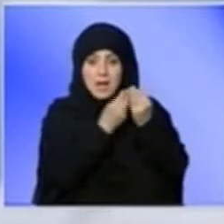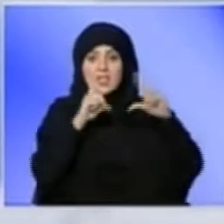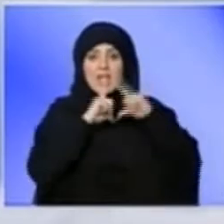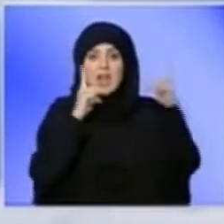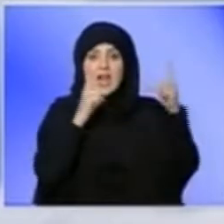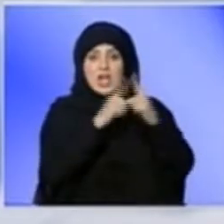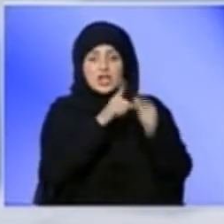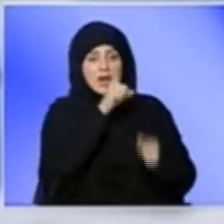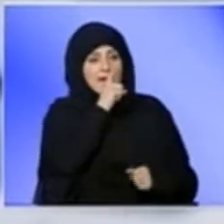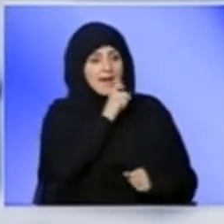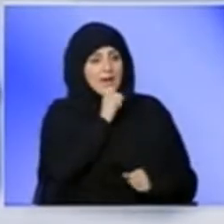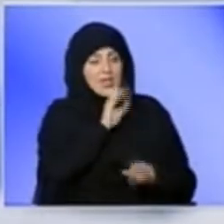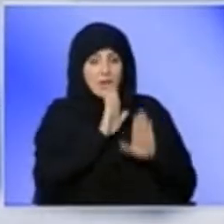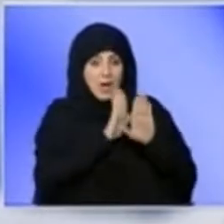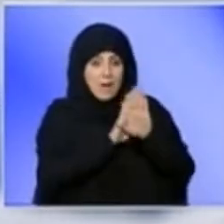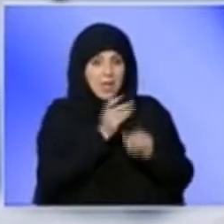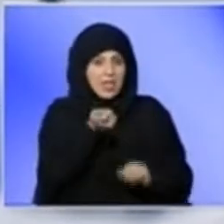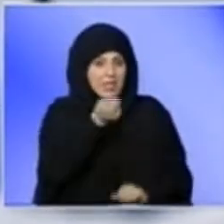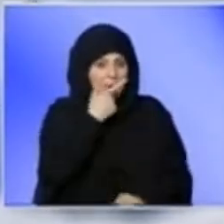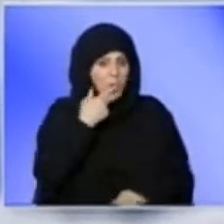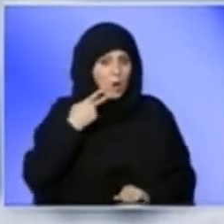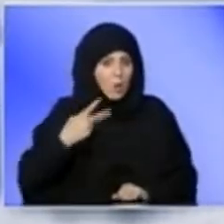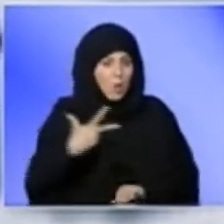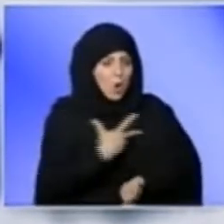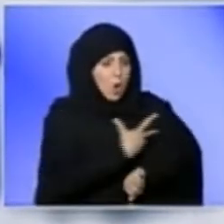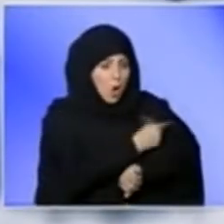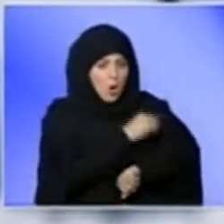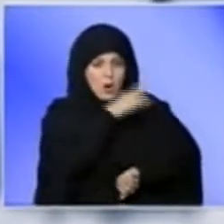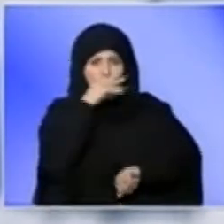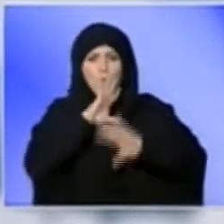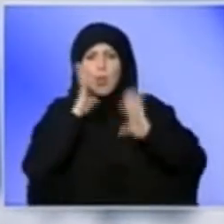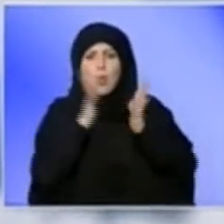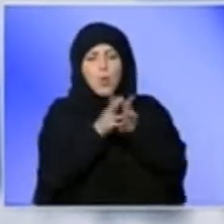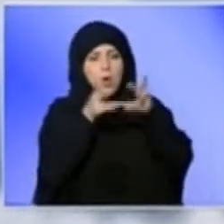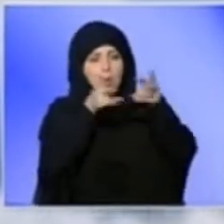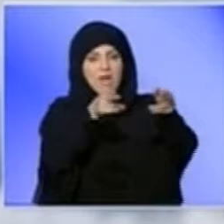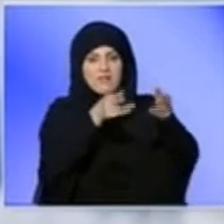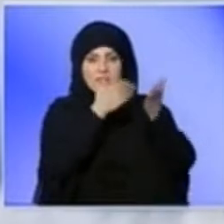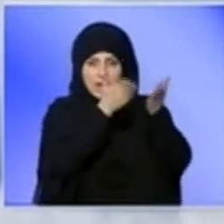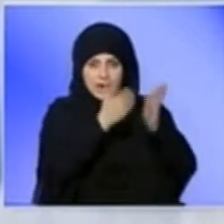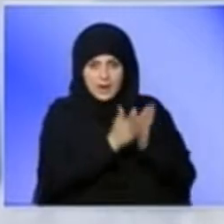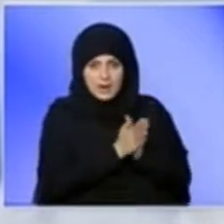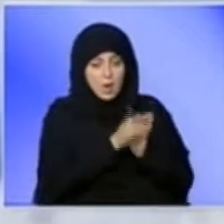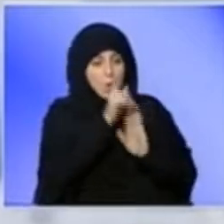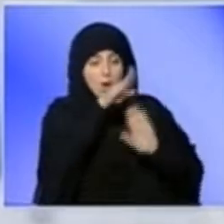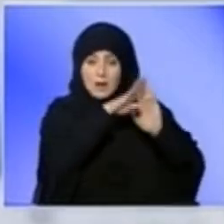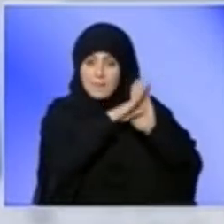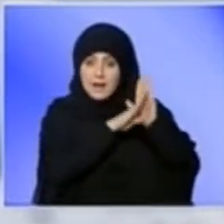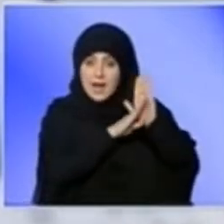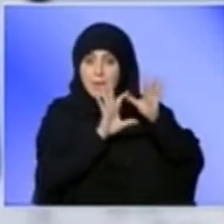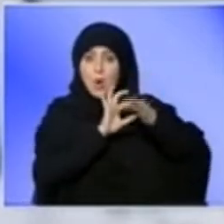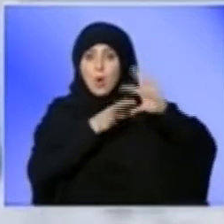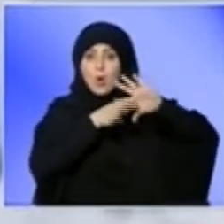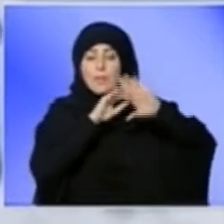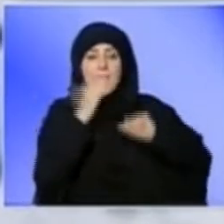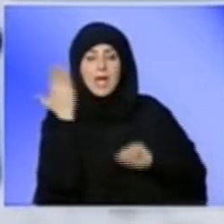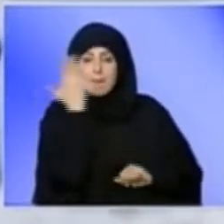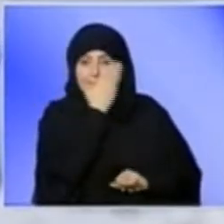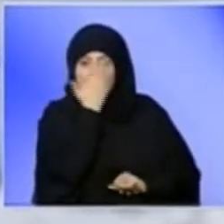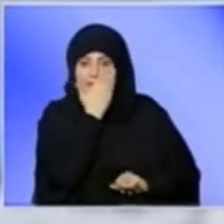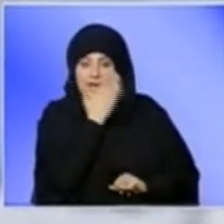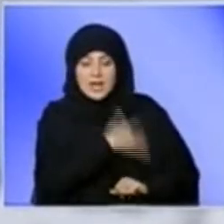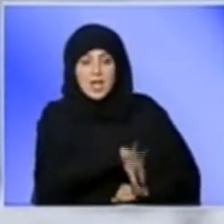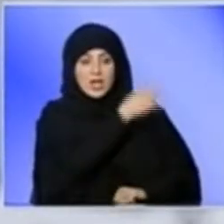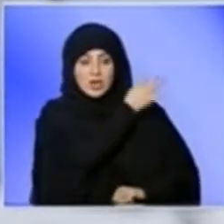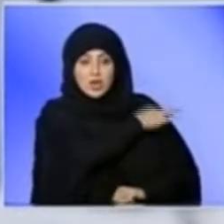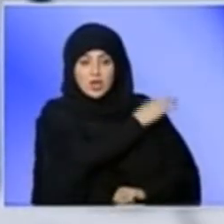القطرية لمكافحة المنشطات ومختبر مكافحة المنشطات في قطر. ويعتبر البرنامج الأولمبي المدرسي من